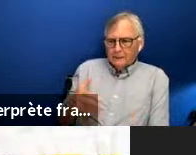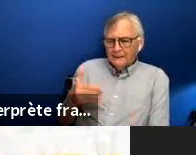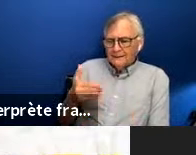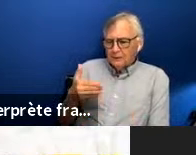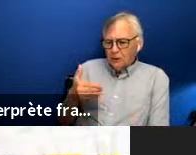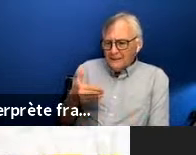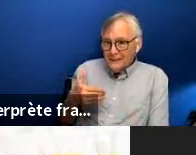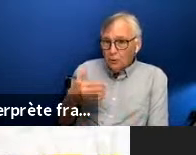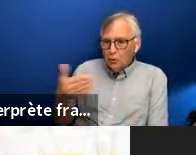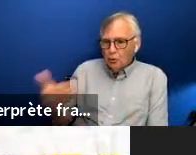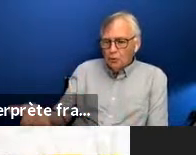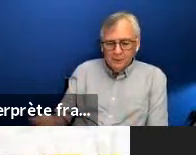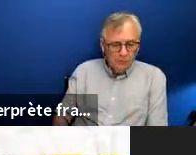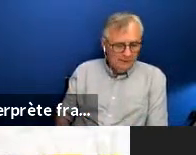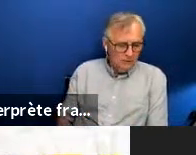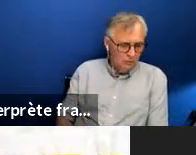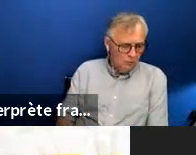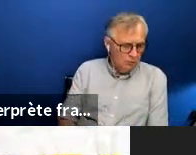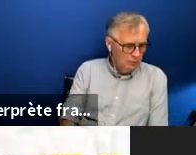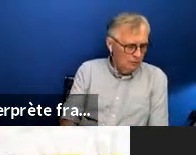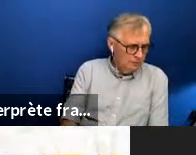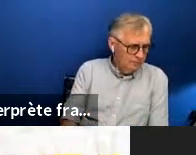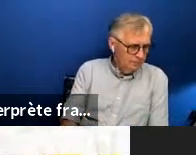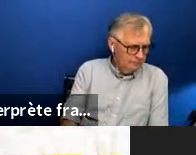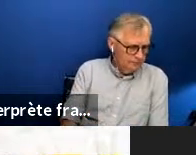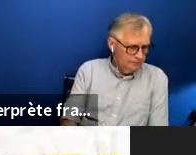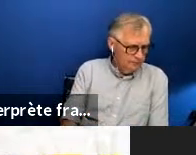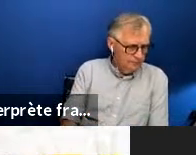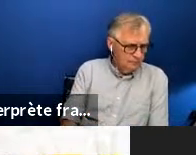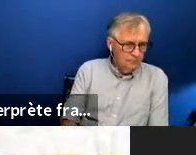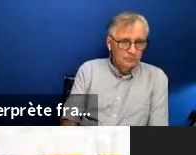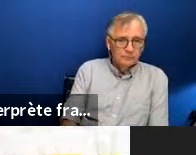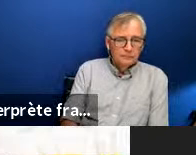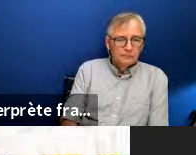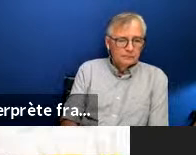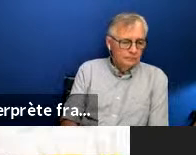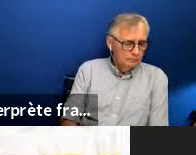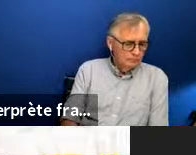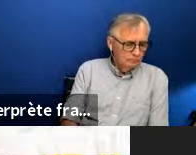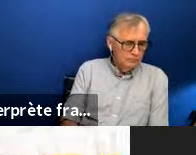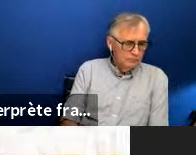Donc, l'important, c'est de laisser l'autonomie aux personnes sourdes.